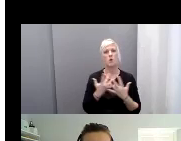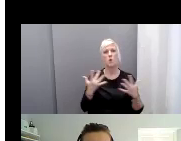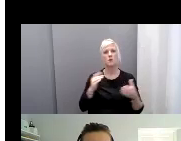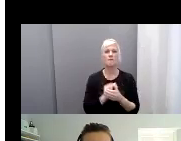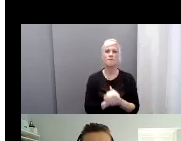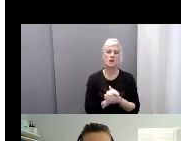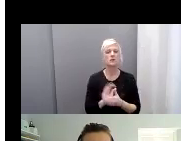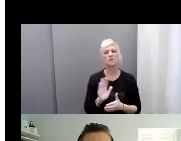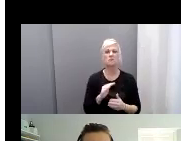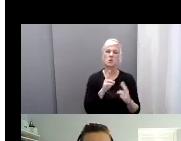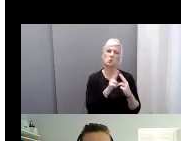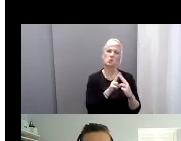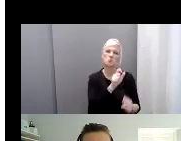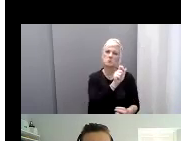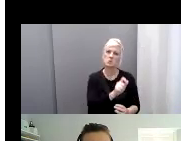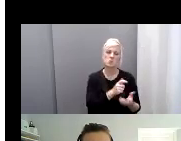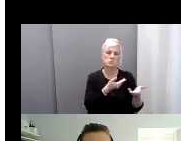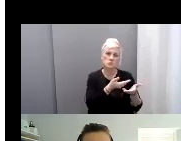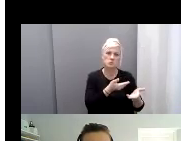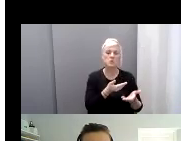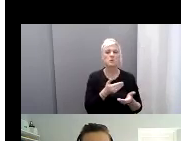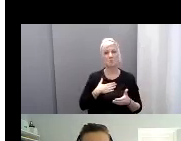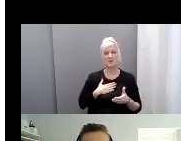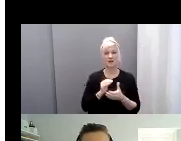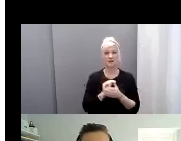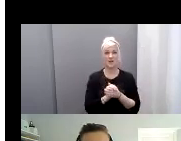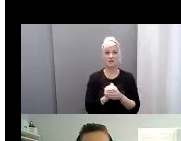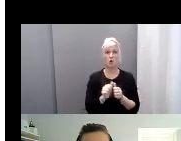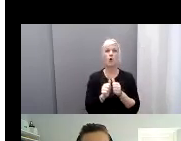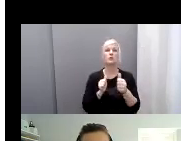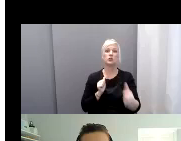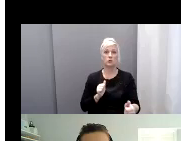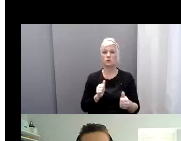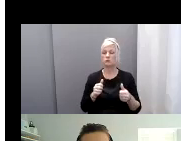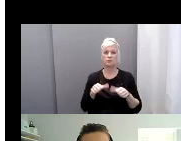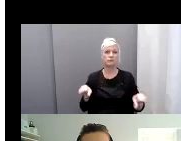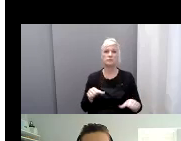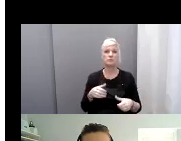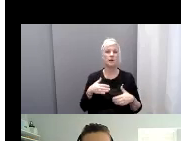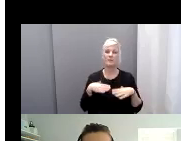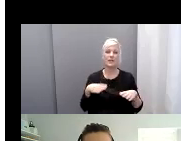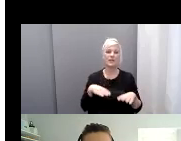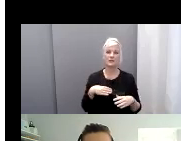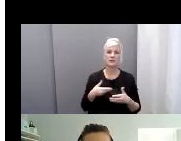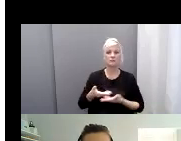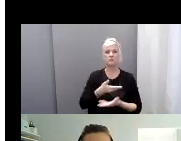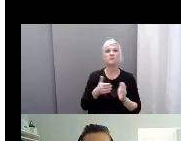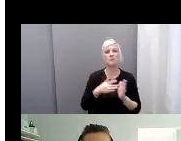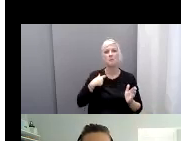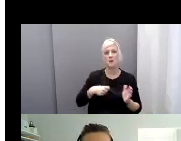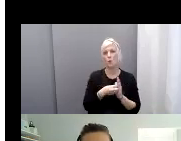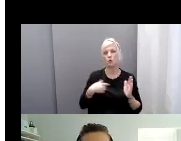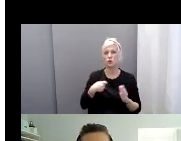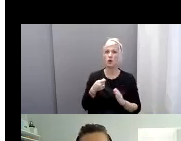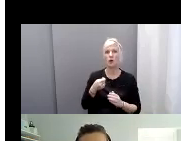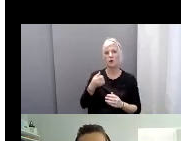är mest min kontaktperson och sånt. Mina vänner tog avstånd från mig på grund av att jag gjorde fel mot henne. Jag ville bättra mig, men det får jag inte